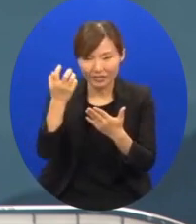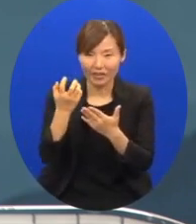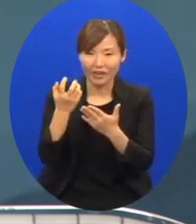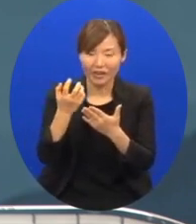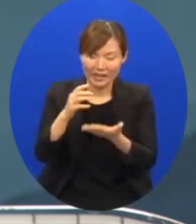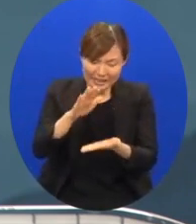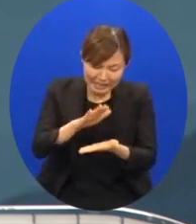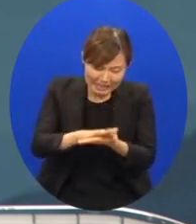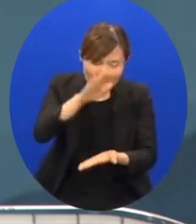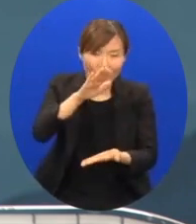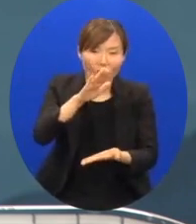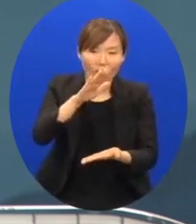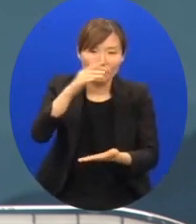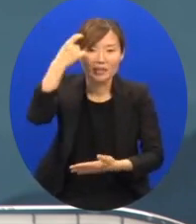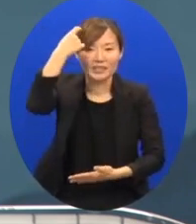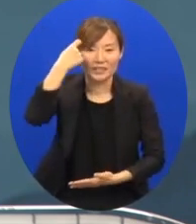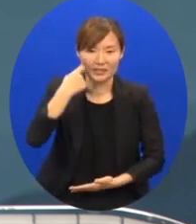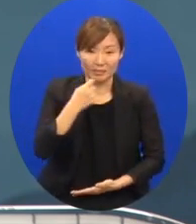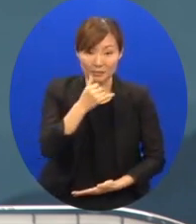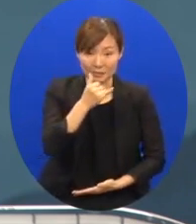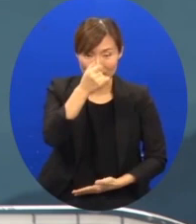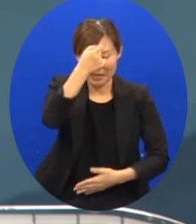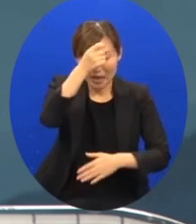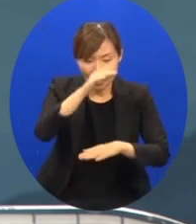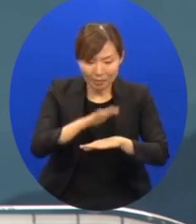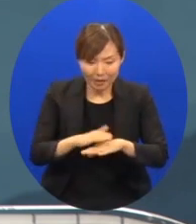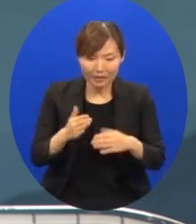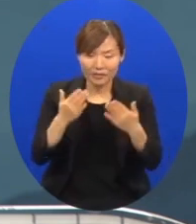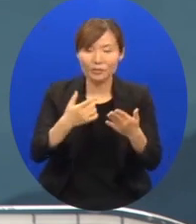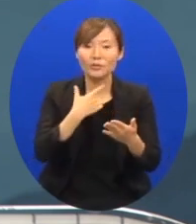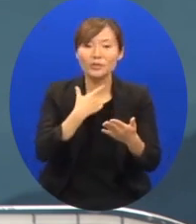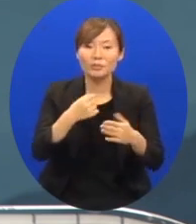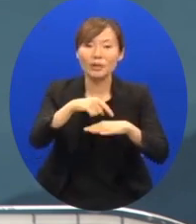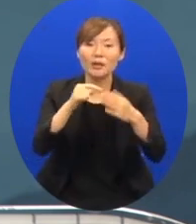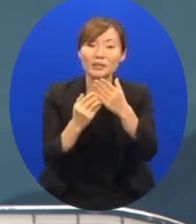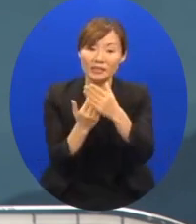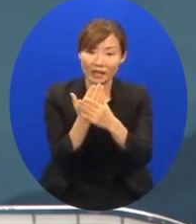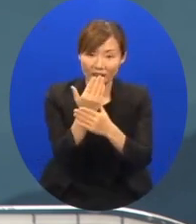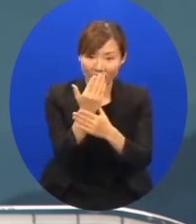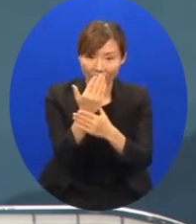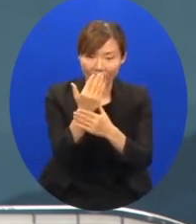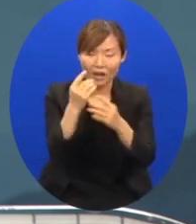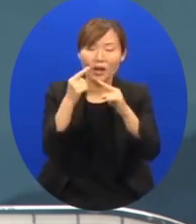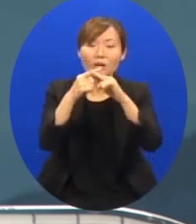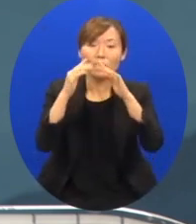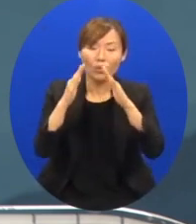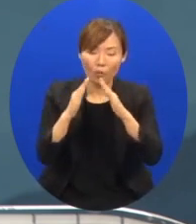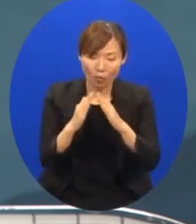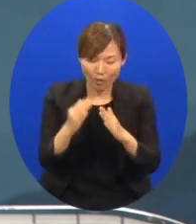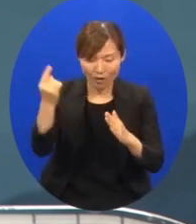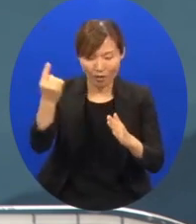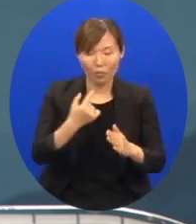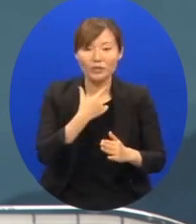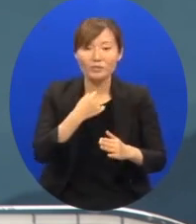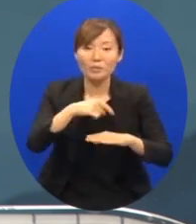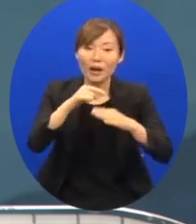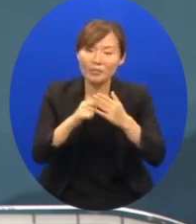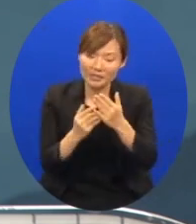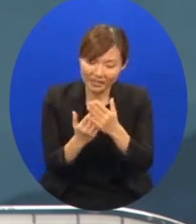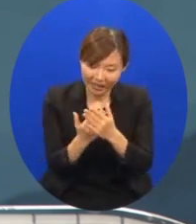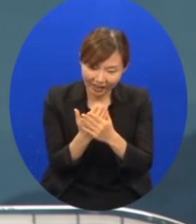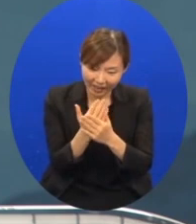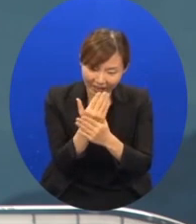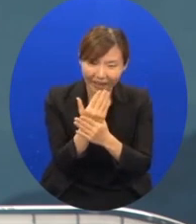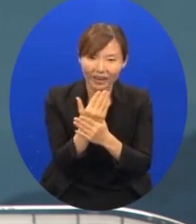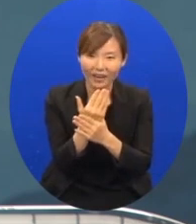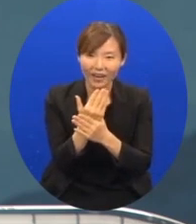느껴집니다 그래서 예배 드리고 싶은 마음도 드는 거예요 교회에 오고 싶은 마음이 그래서 드는 거예요 성령의